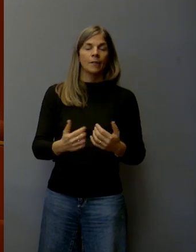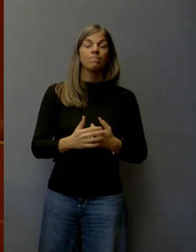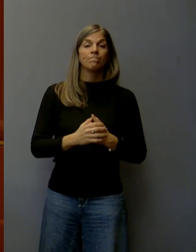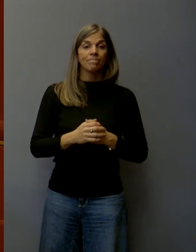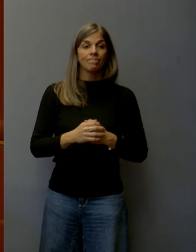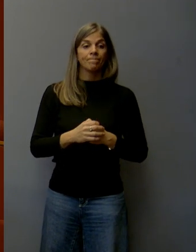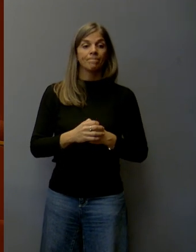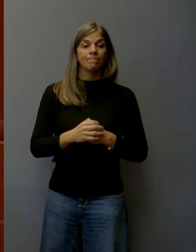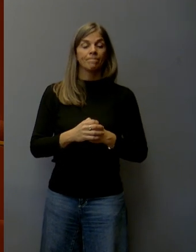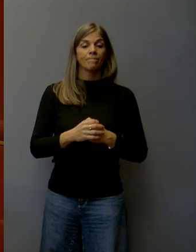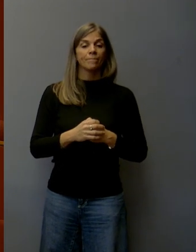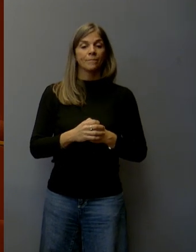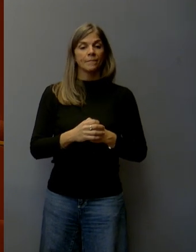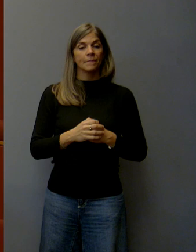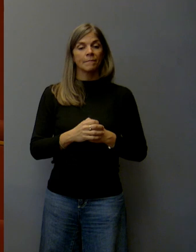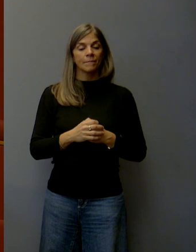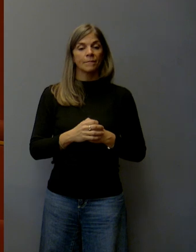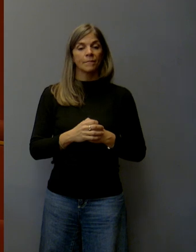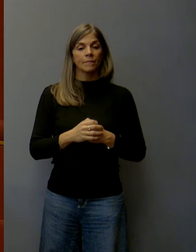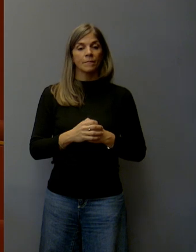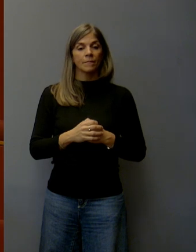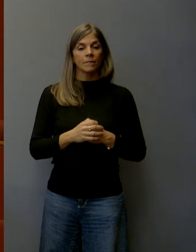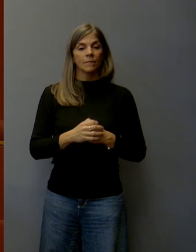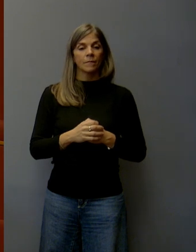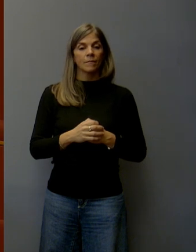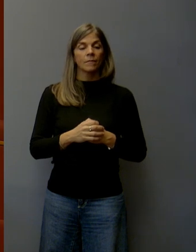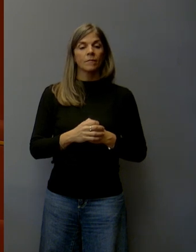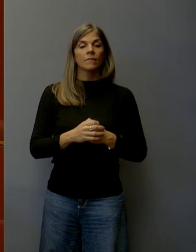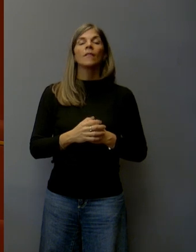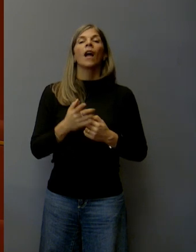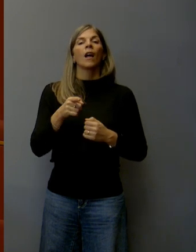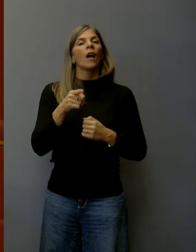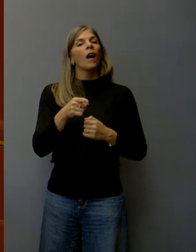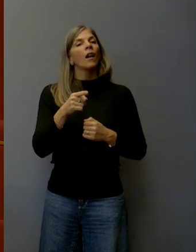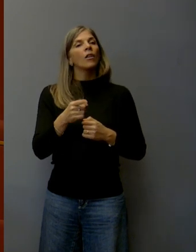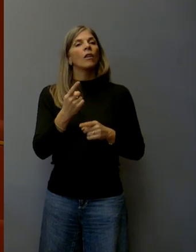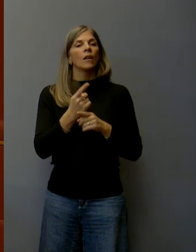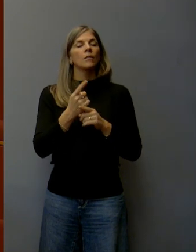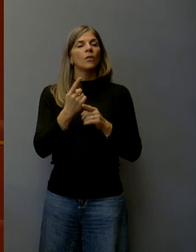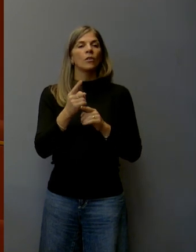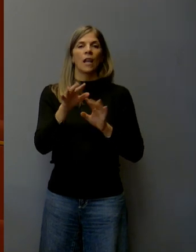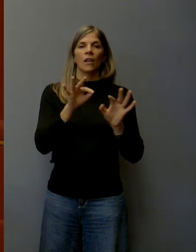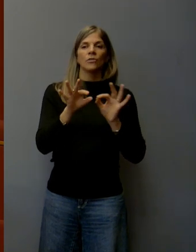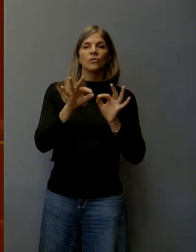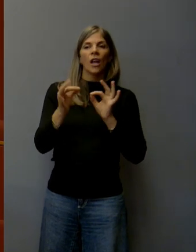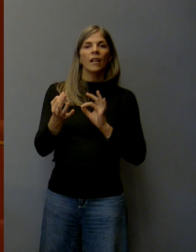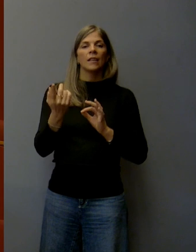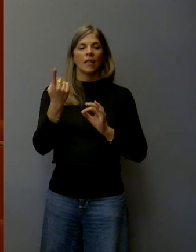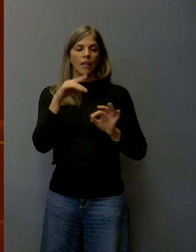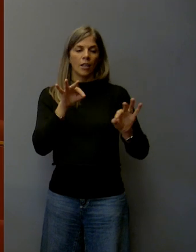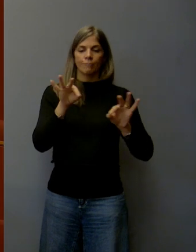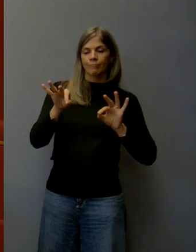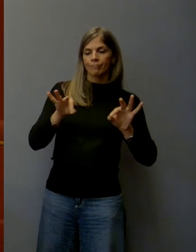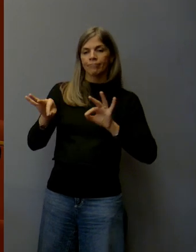si tratta semplicemente forse non semplicemente ma comunque di fare delle scelte e allocazione delle risorse